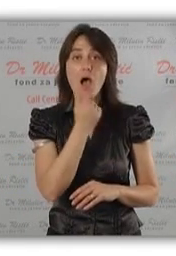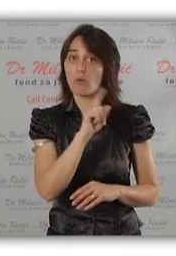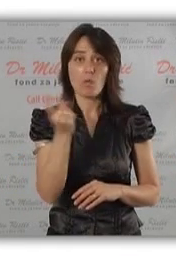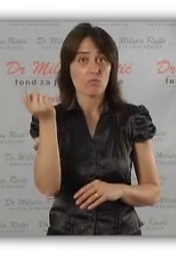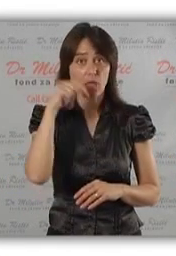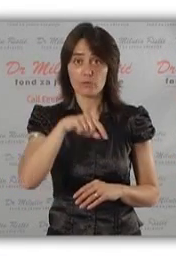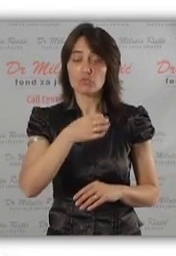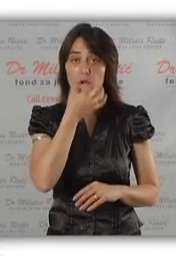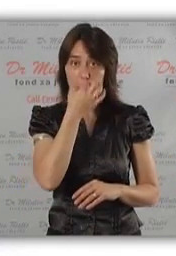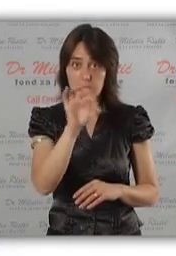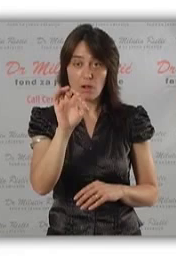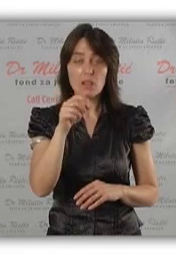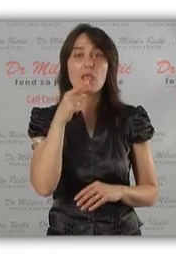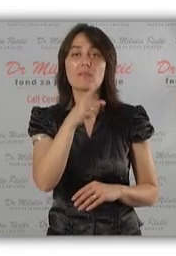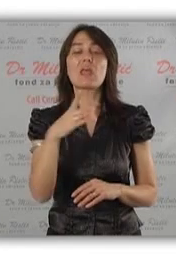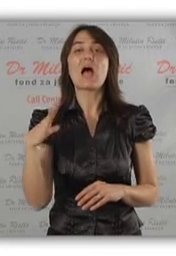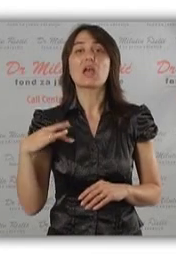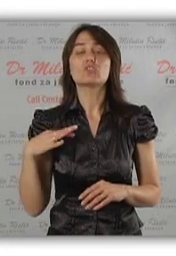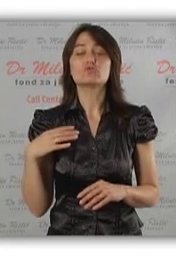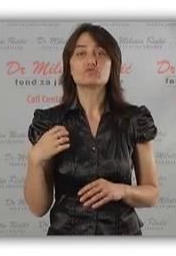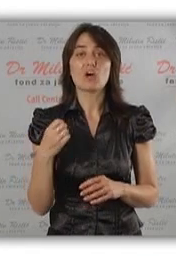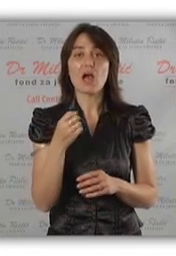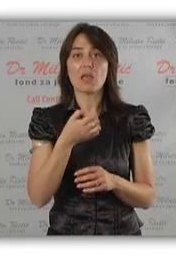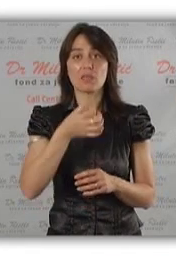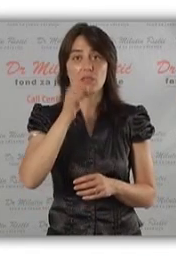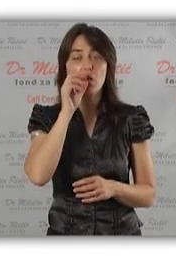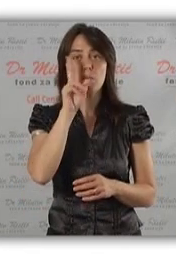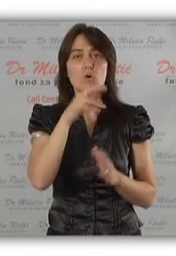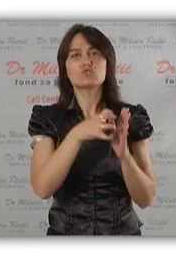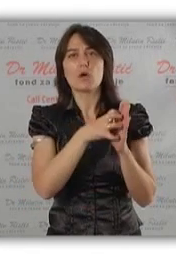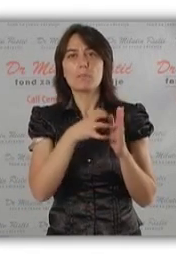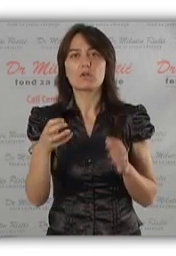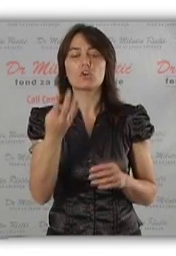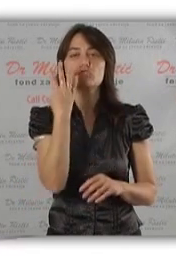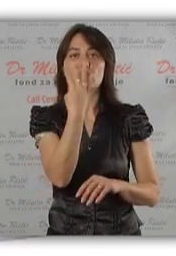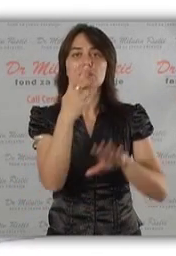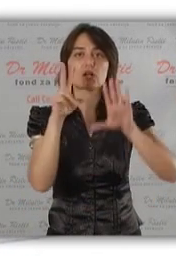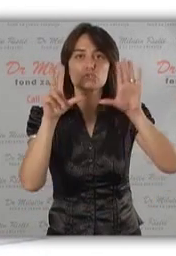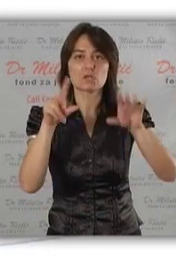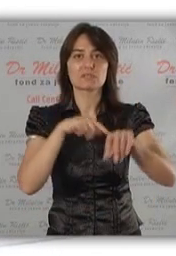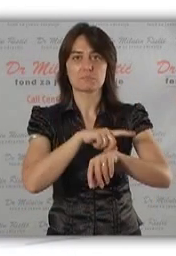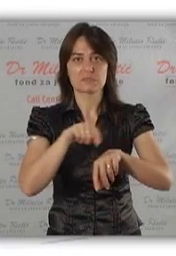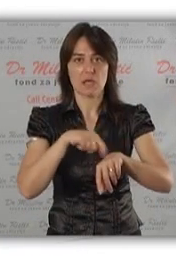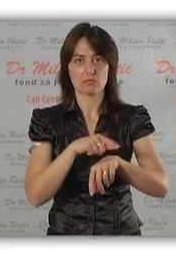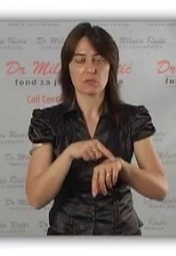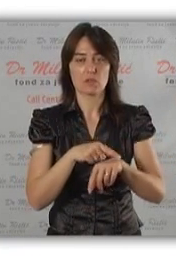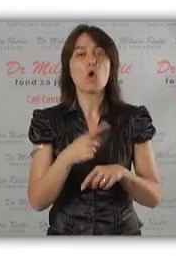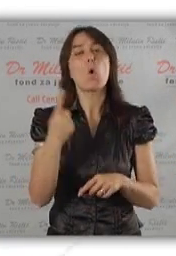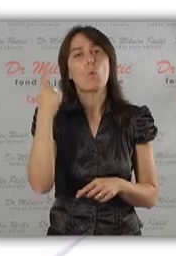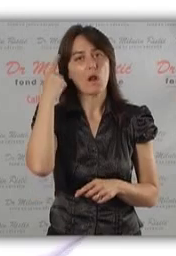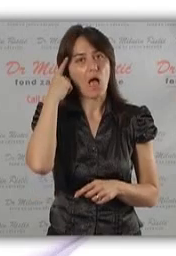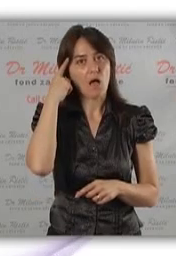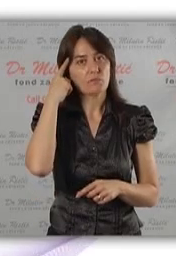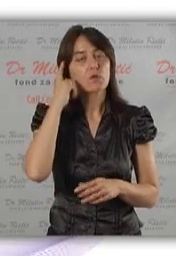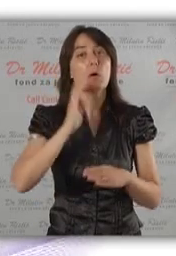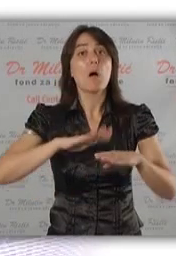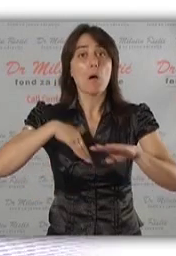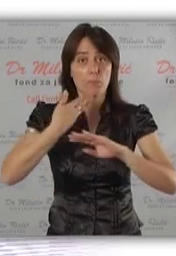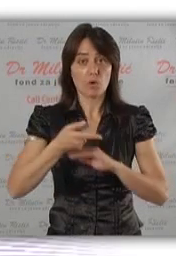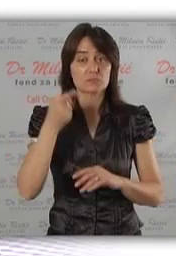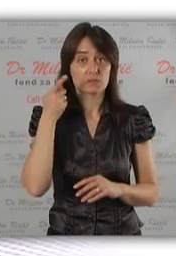dana, ako ne dođe do poboljšanja, ta čajna dijeta eventualno može se produži najviše na 48